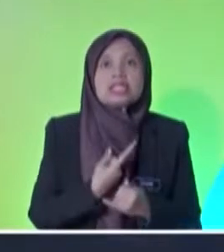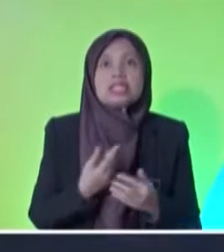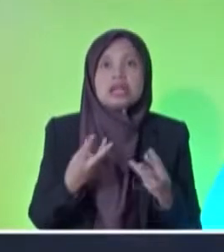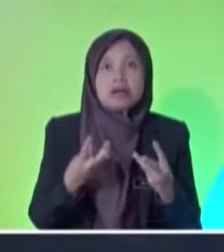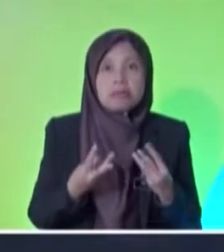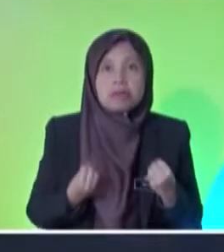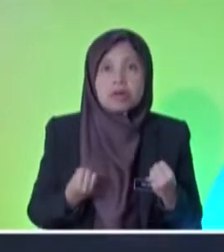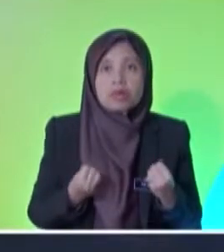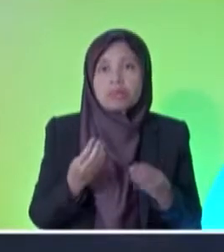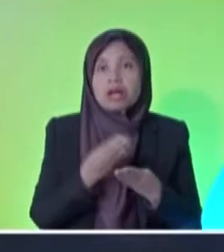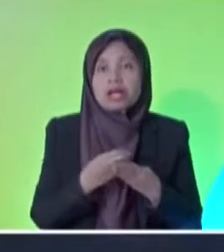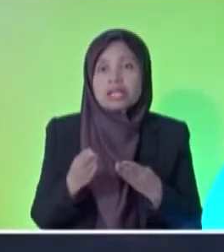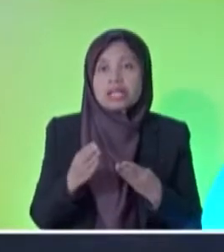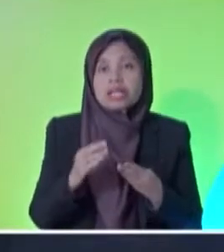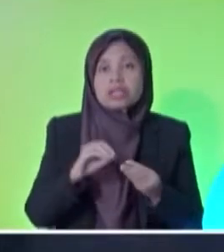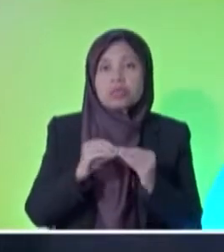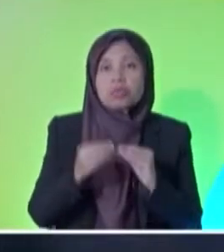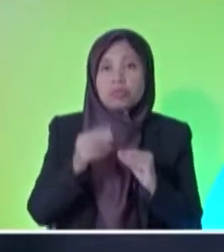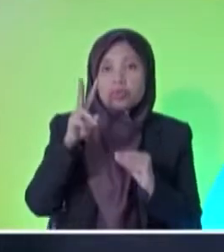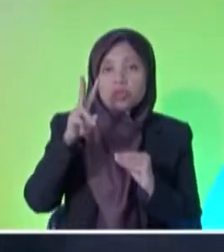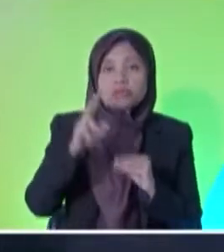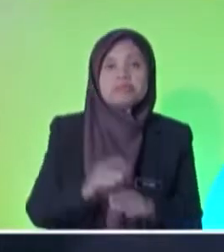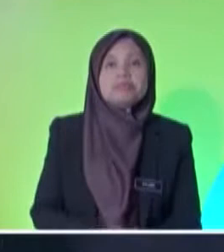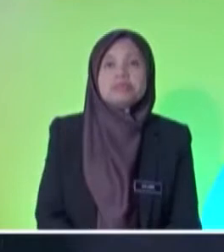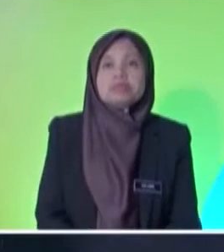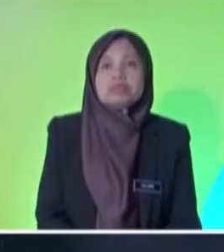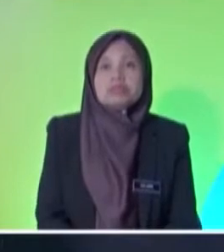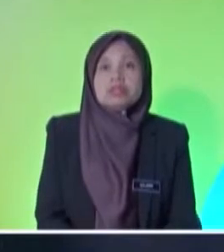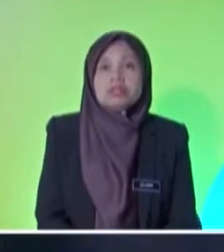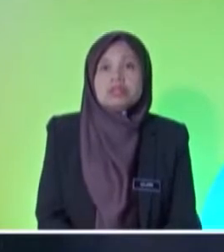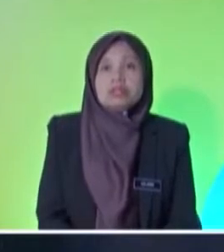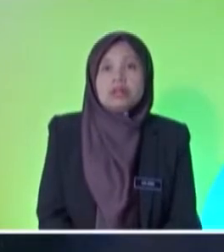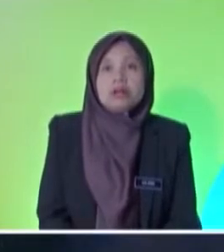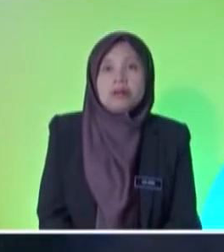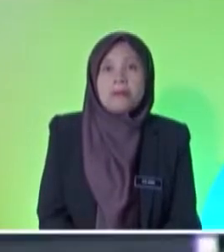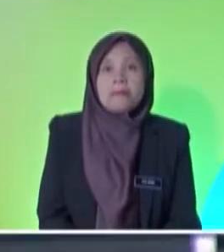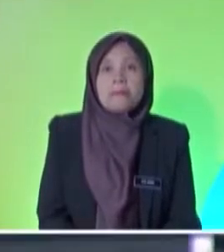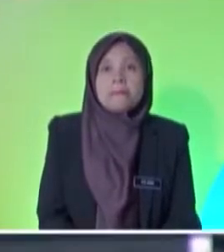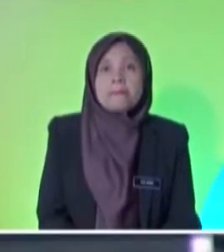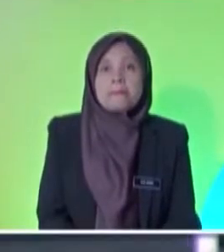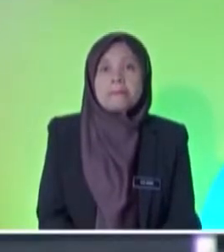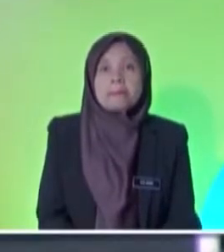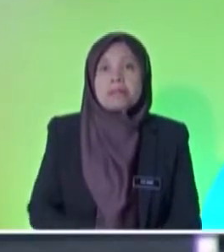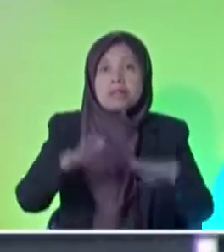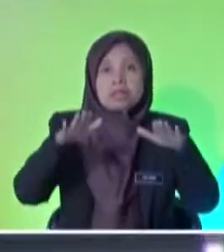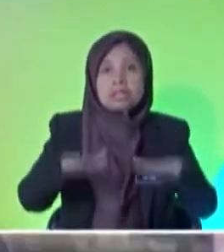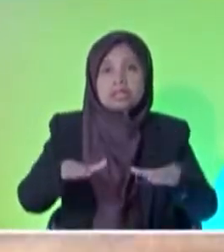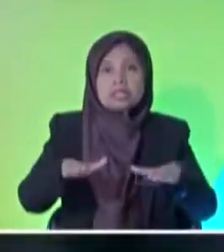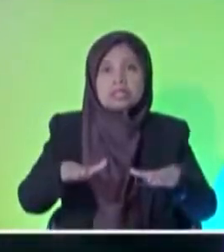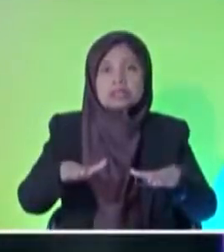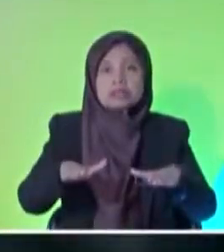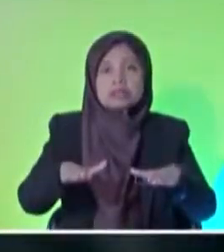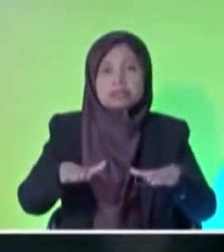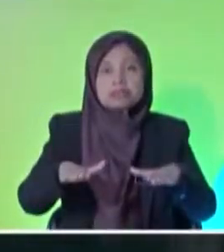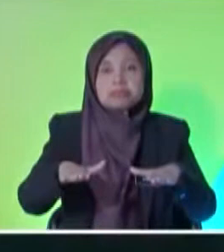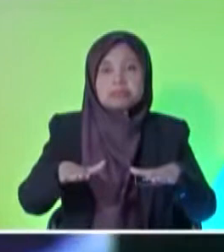pada bahagia yang kedua nih kalau oke Hai Jabrik Hai Ucok